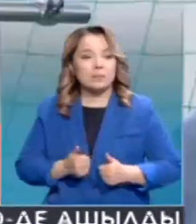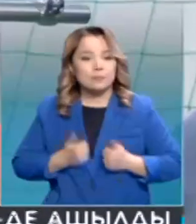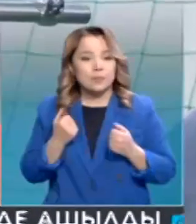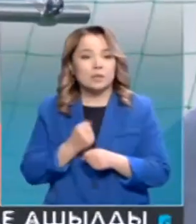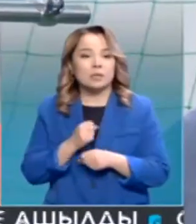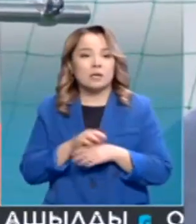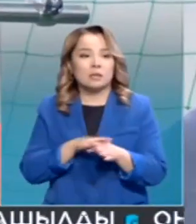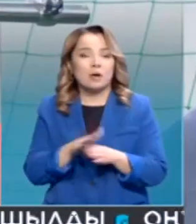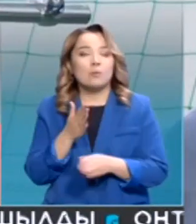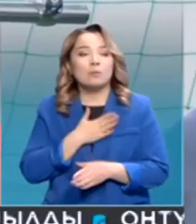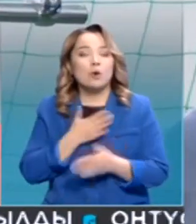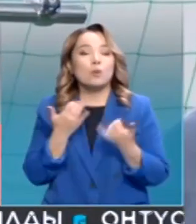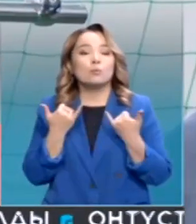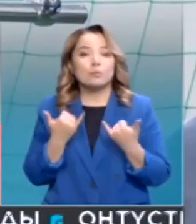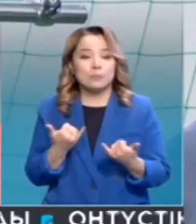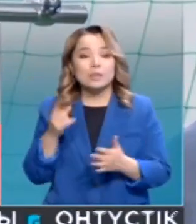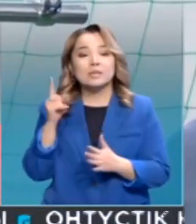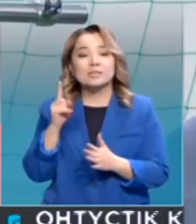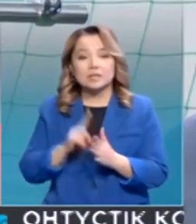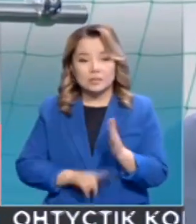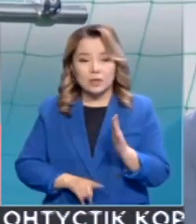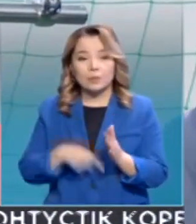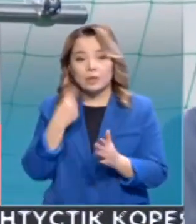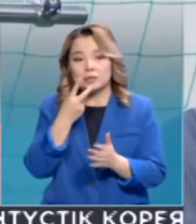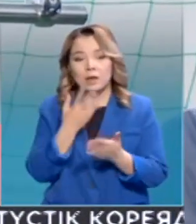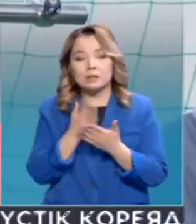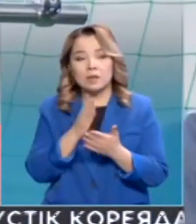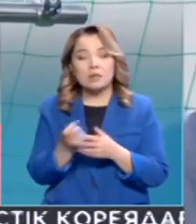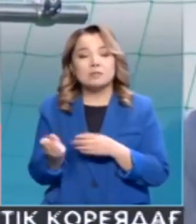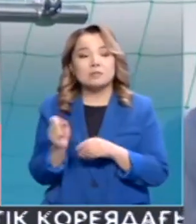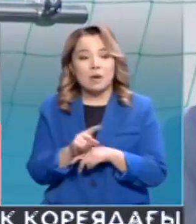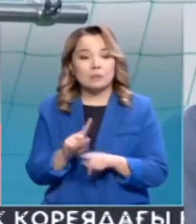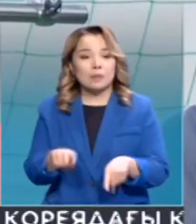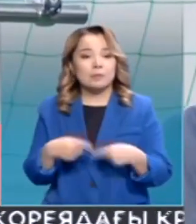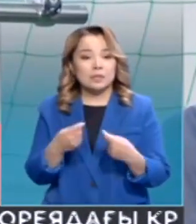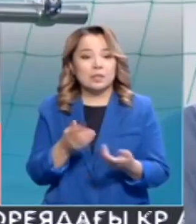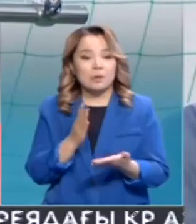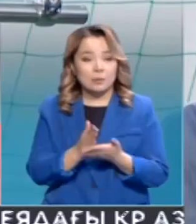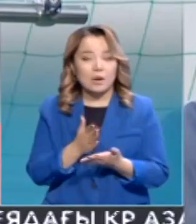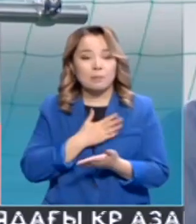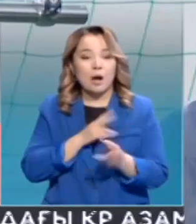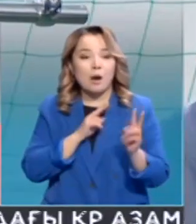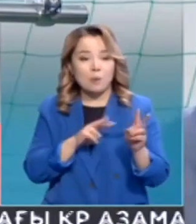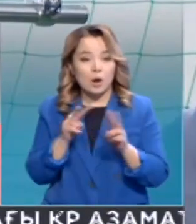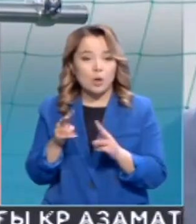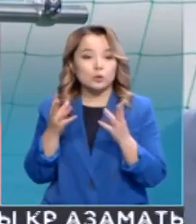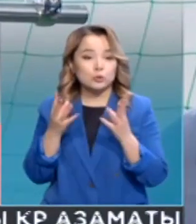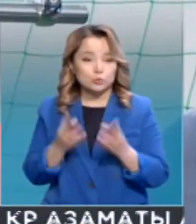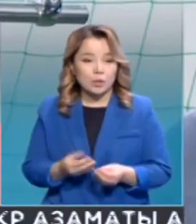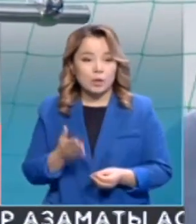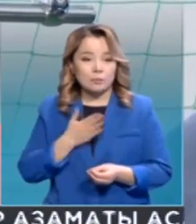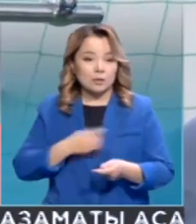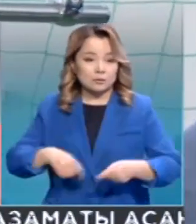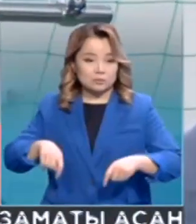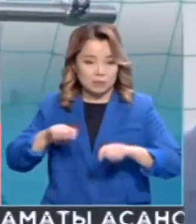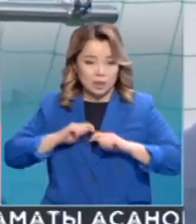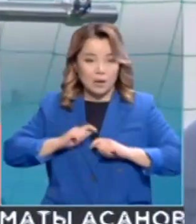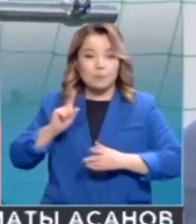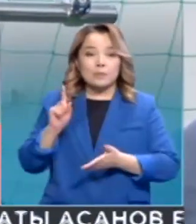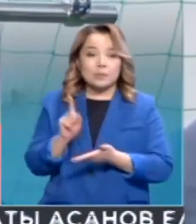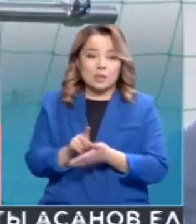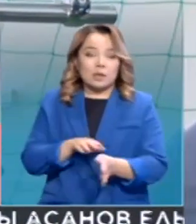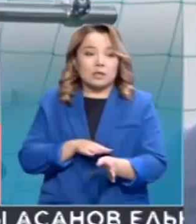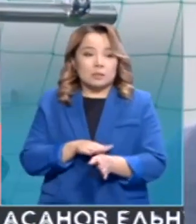атсалыспақ. Бүгін маған сенім ретінде сеніп тапсырып отыр бүгінгі бақылау күнін. Сондықтан мен өзім